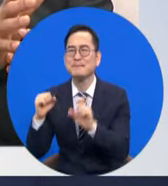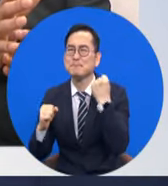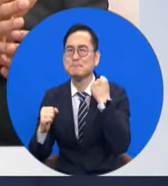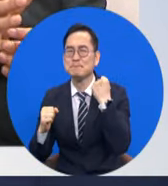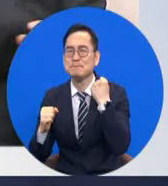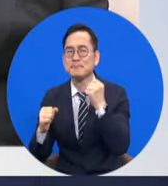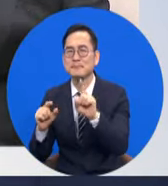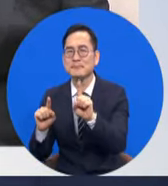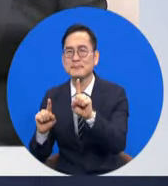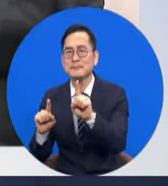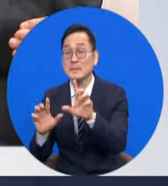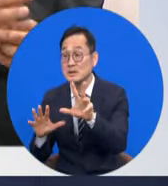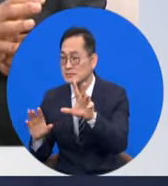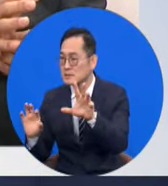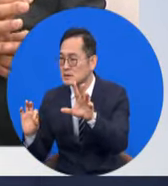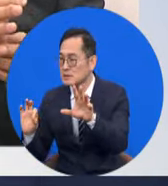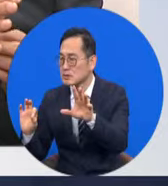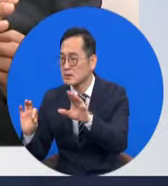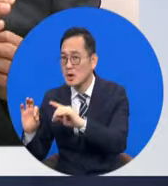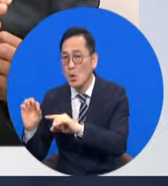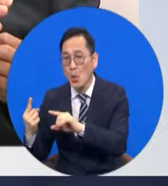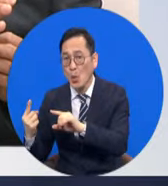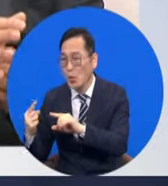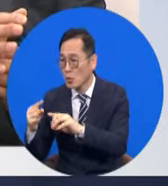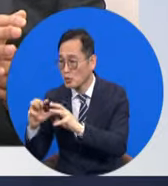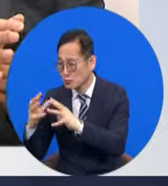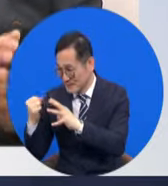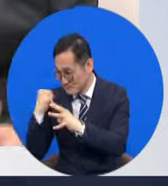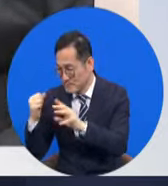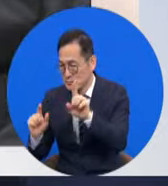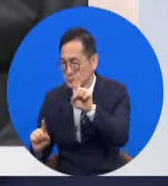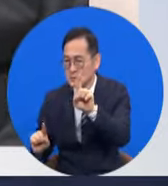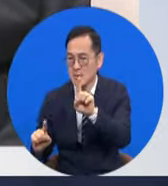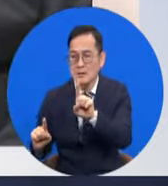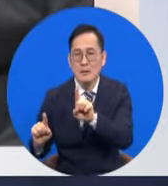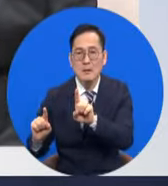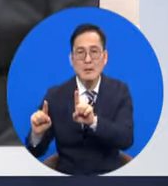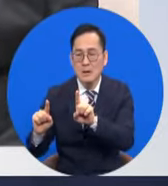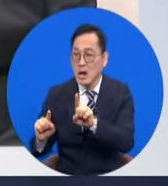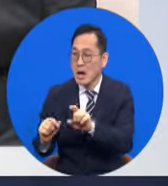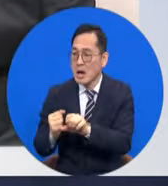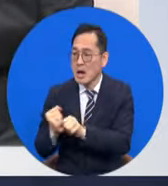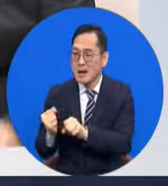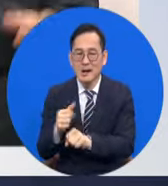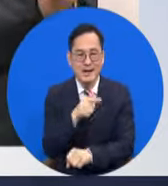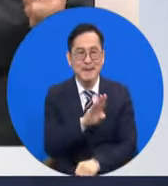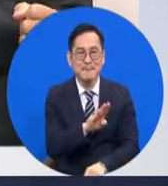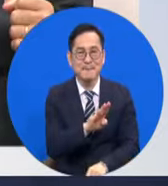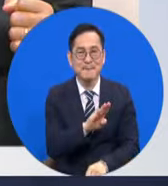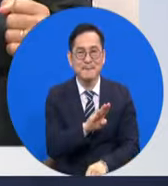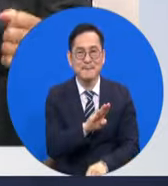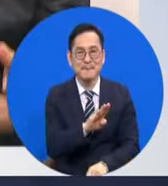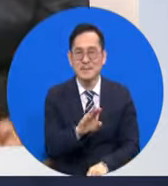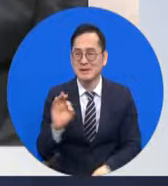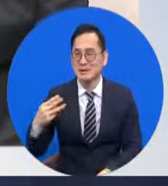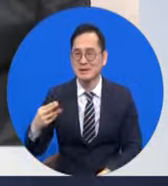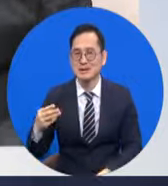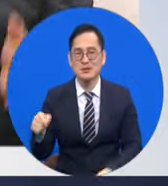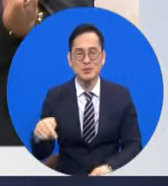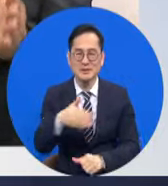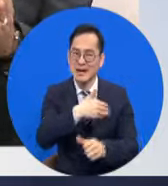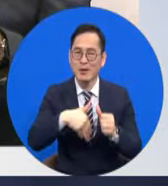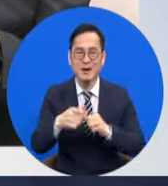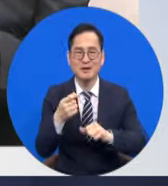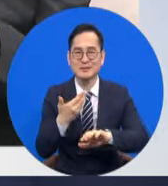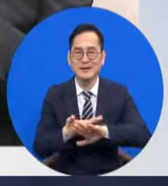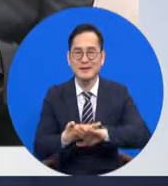쫓아 올라오는 오신환 후보의 기세가 높기 때문에 서로 갑을의 입장이 서로 상반된 입장입니다. 그러나 어쨌든